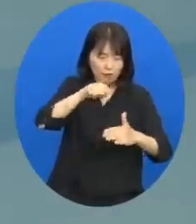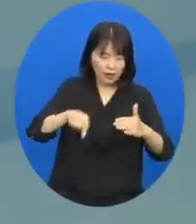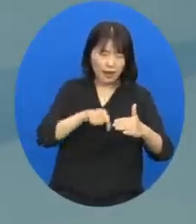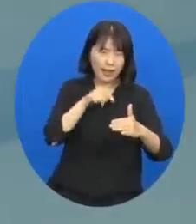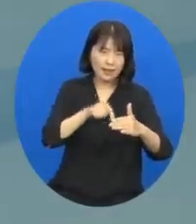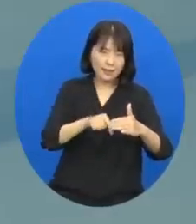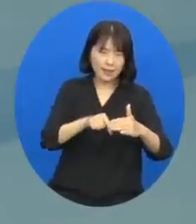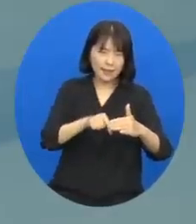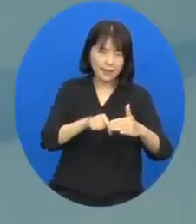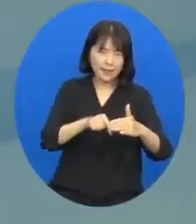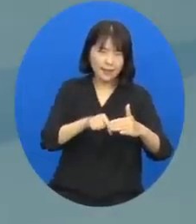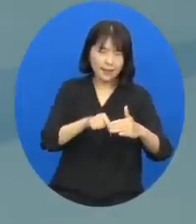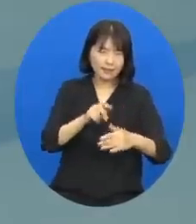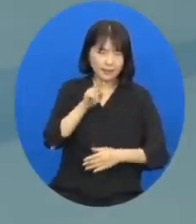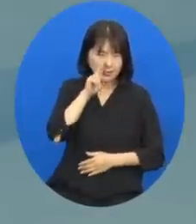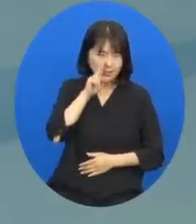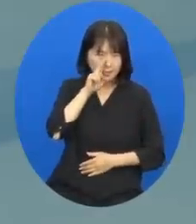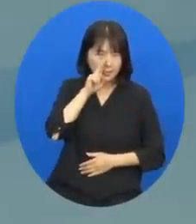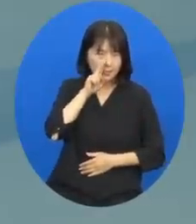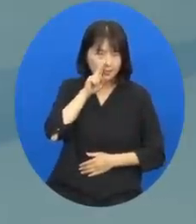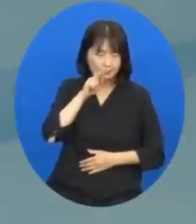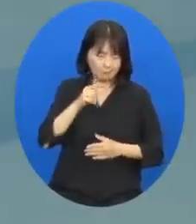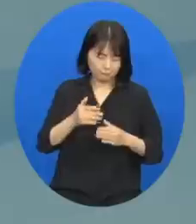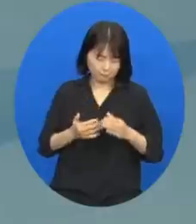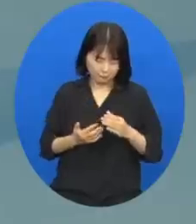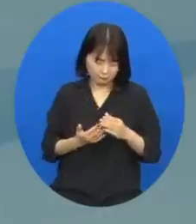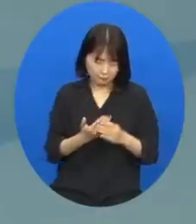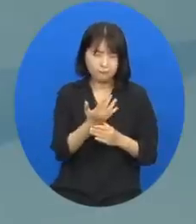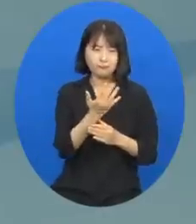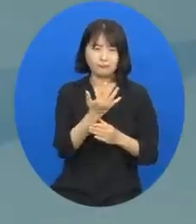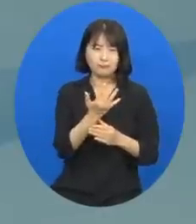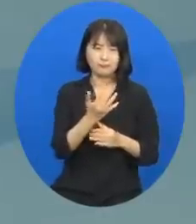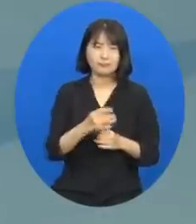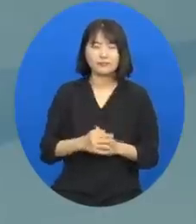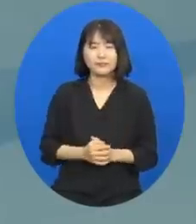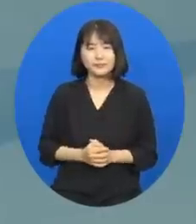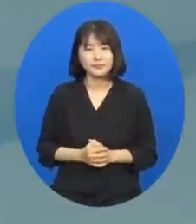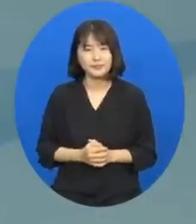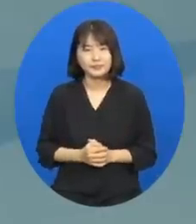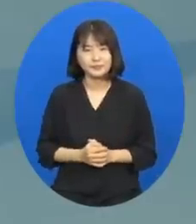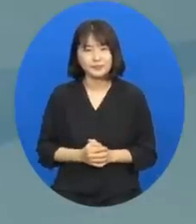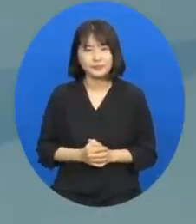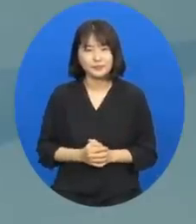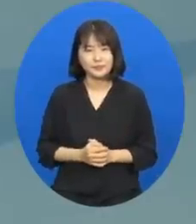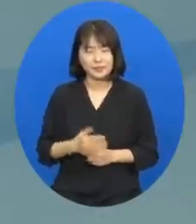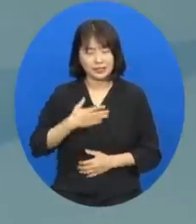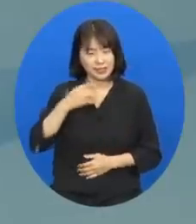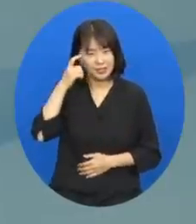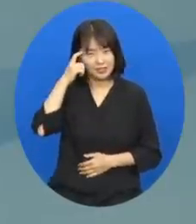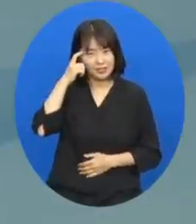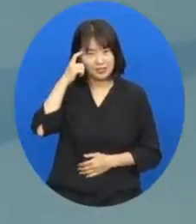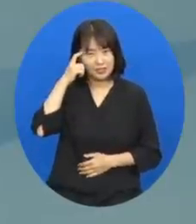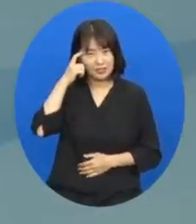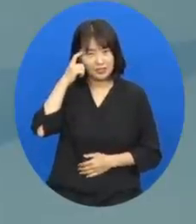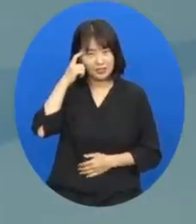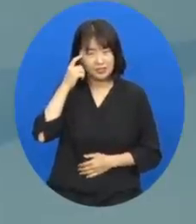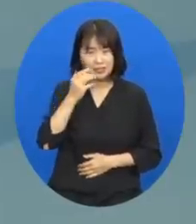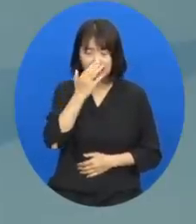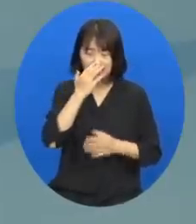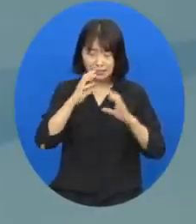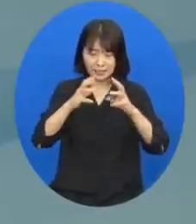있었던 시기 있음을 자극한 것입니다 그래서 제가 볼땐 2 이스라엘 여인들의 뭐에여